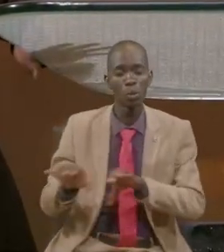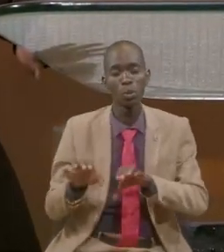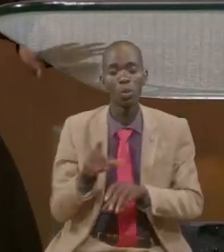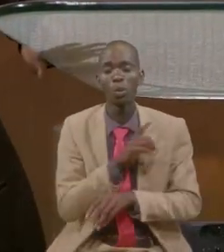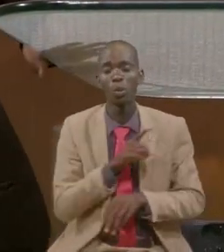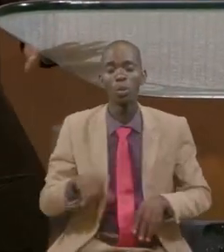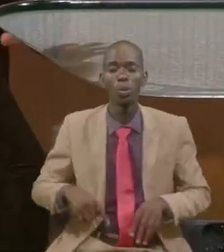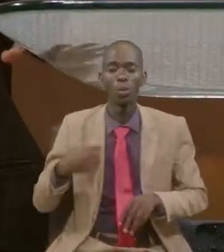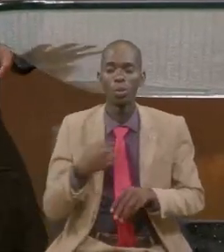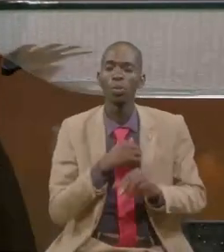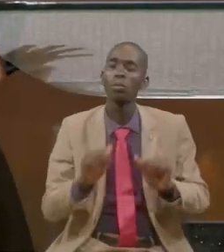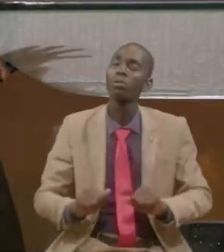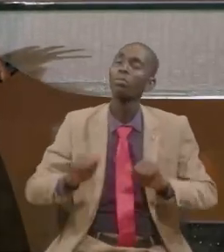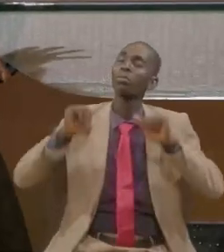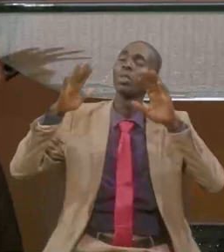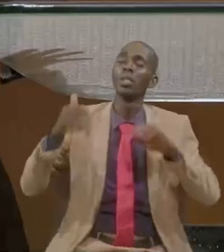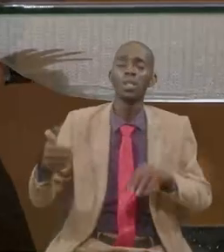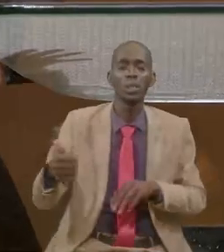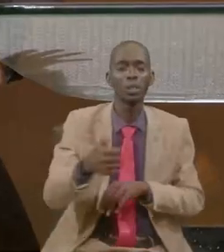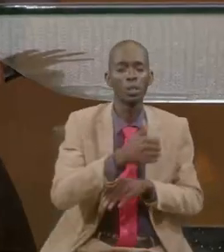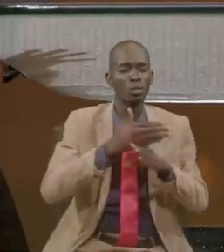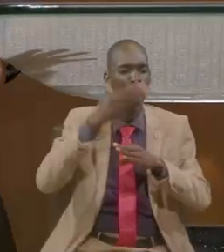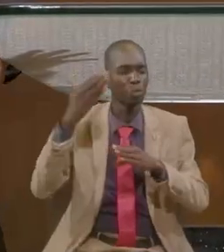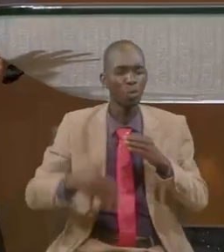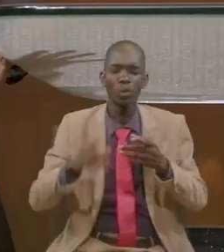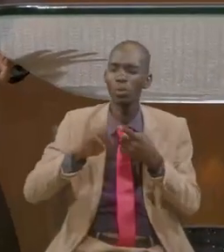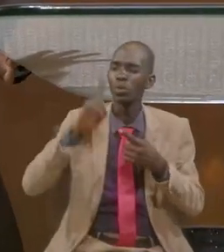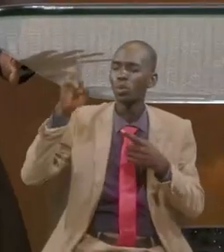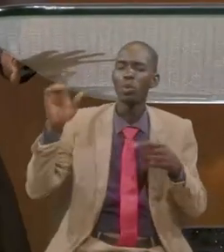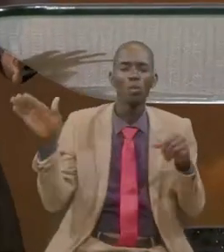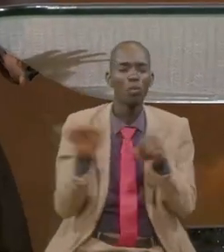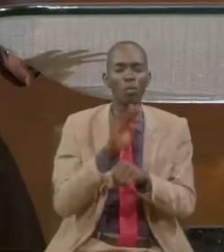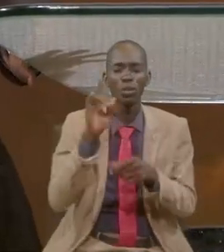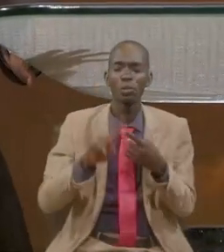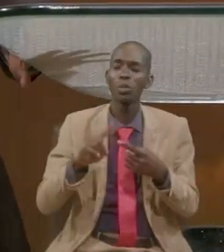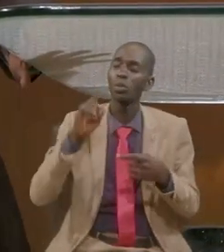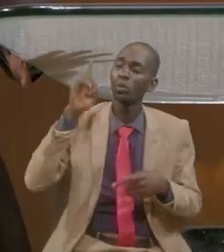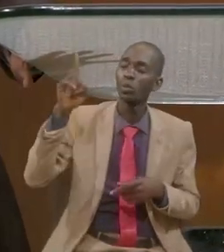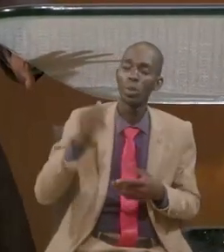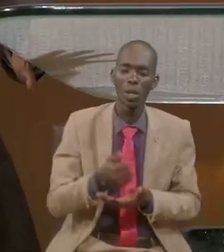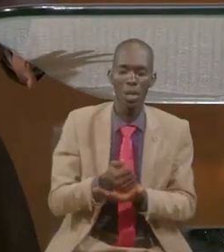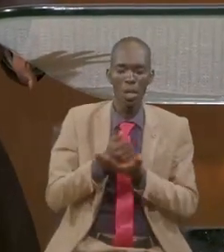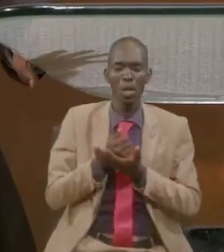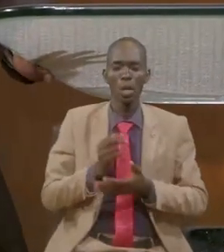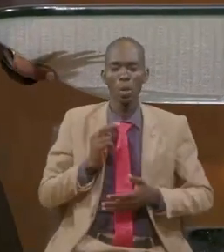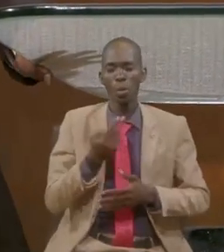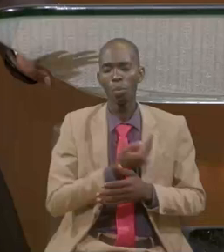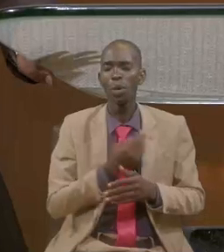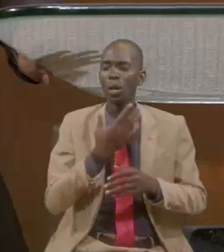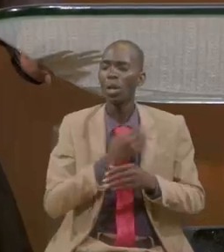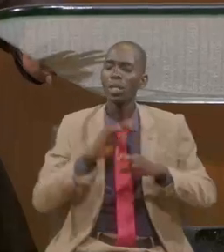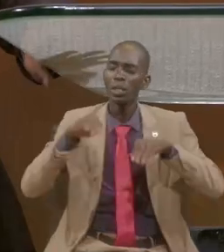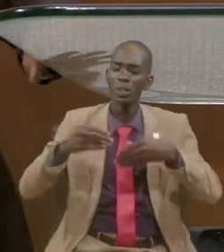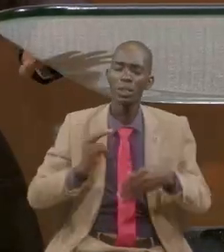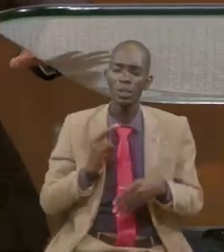Seigneur, nous nous remettons complètement maintenant sans ébranler devant toi. Aide-nous, Seigneur, et